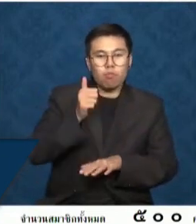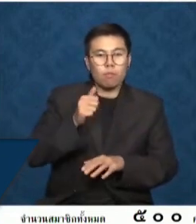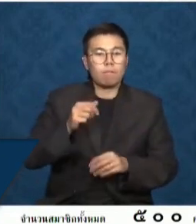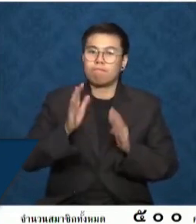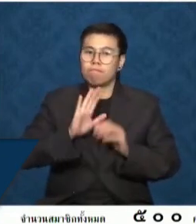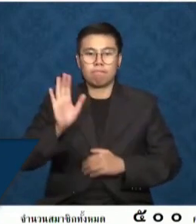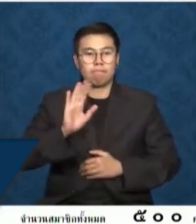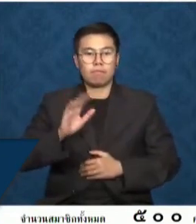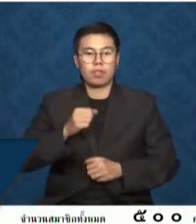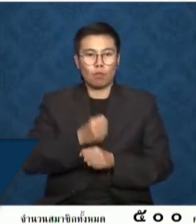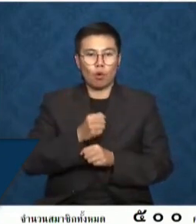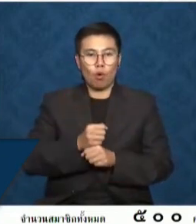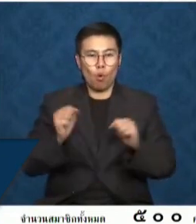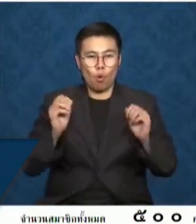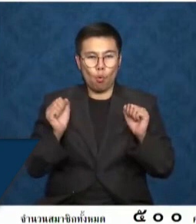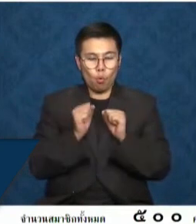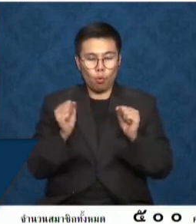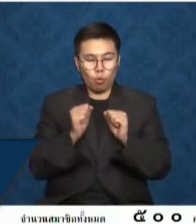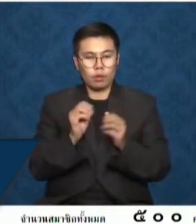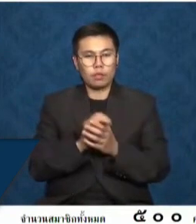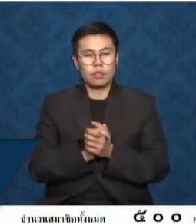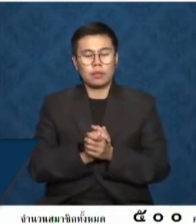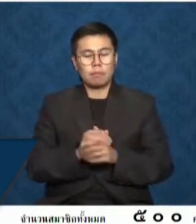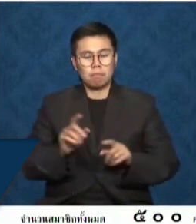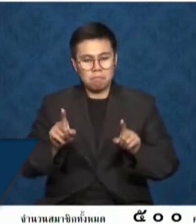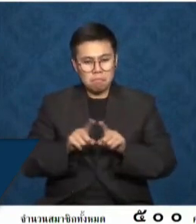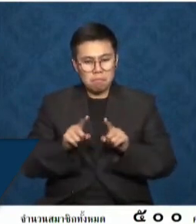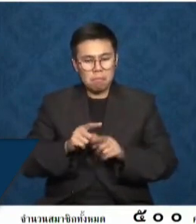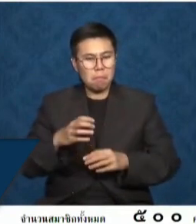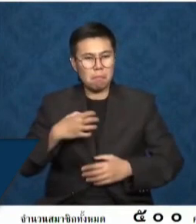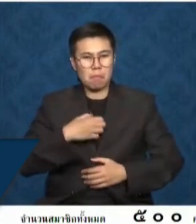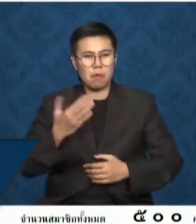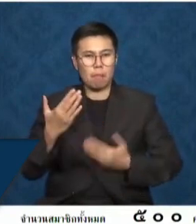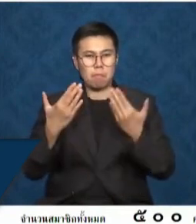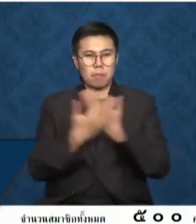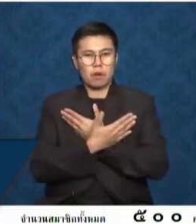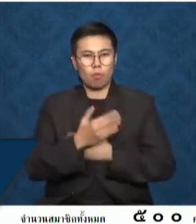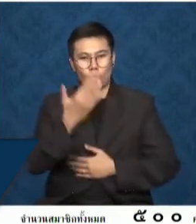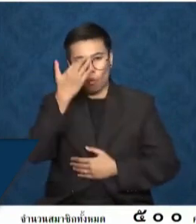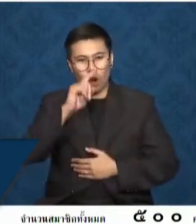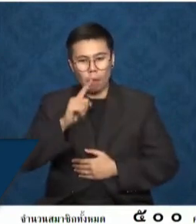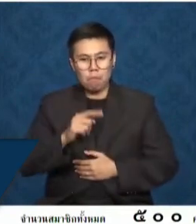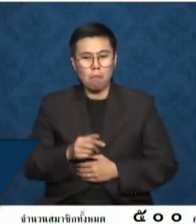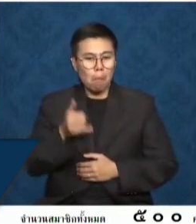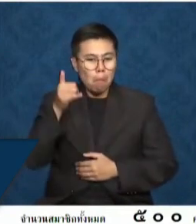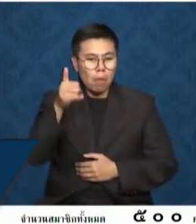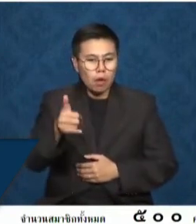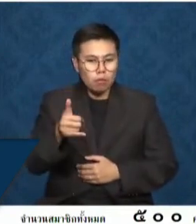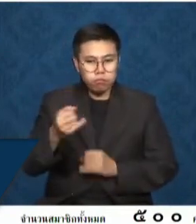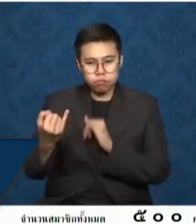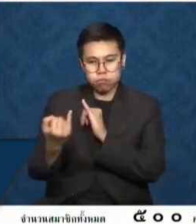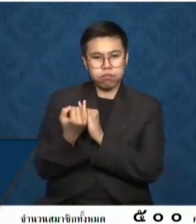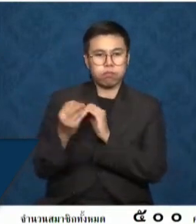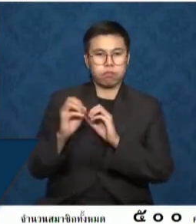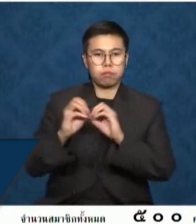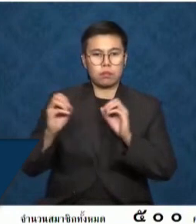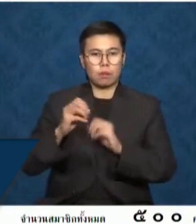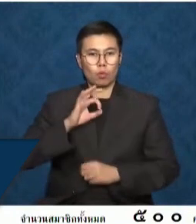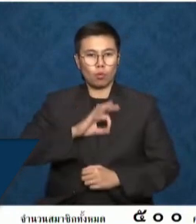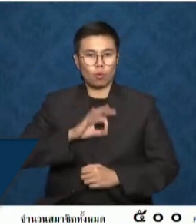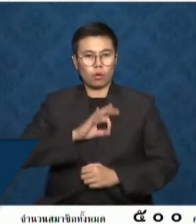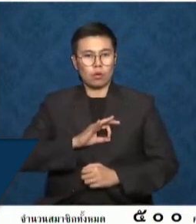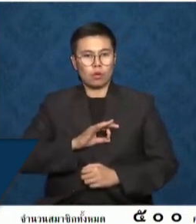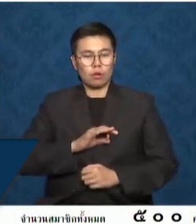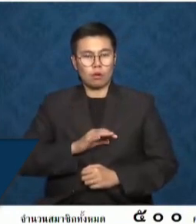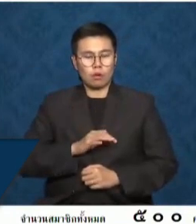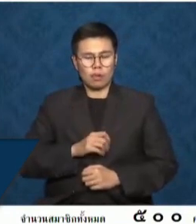ญ่แบบที่เราไม่กล้าเผชิญหน้ากับความเปลี่ยนแปลงเพราะการก้าวเท้าไปในที่ที่ไม่คุ้นเคยนั้นทำให้รู้สึกความรู้สึกเดิมๆเนี่ยต